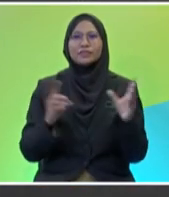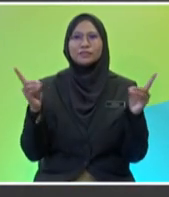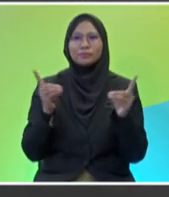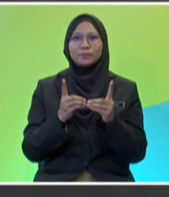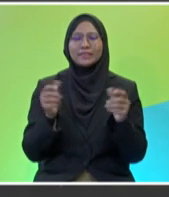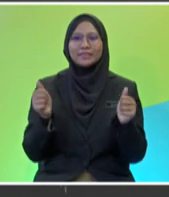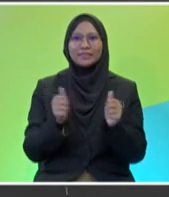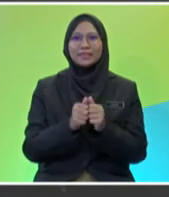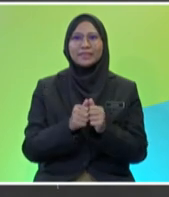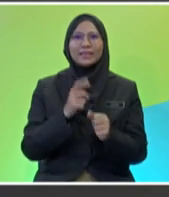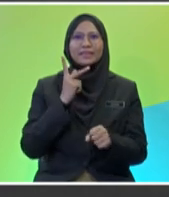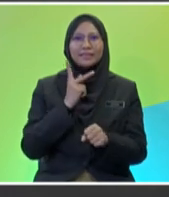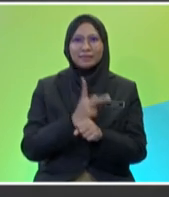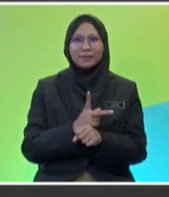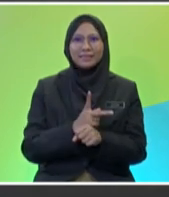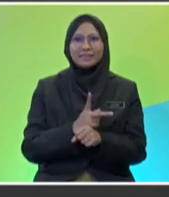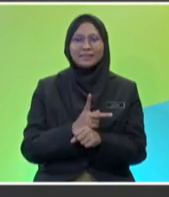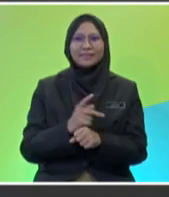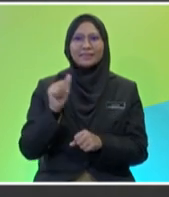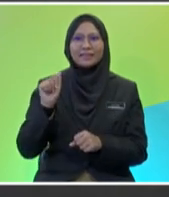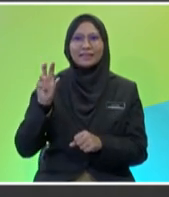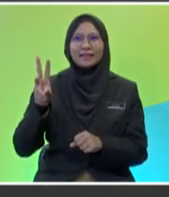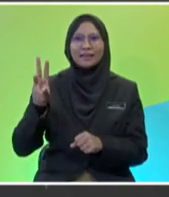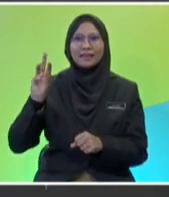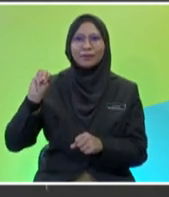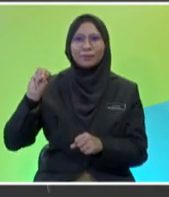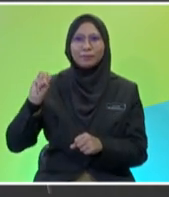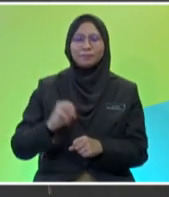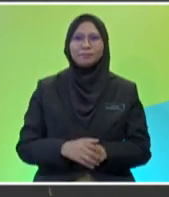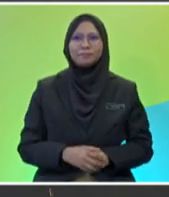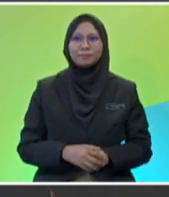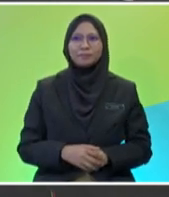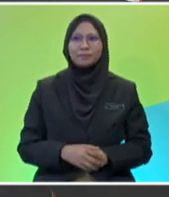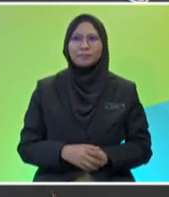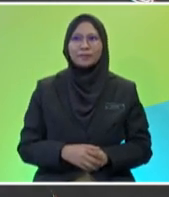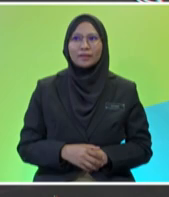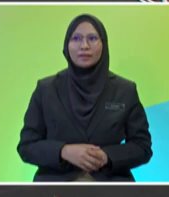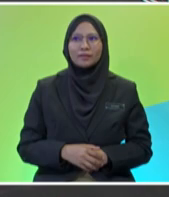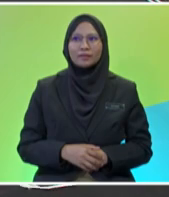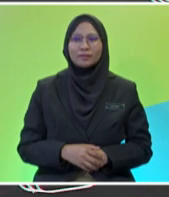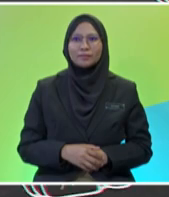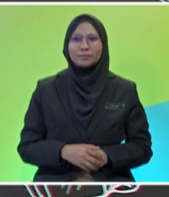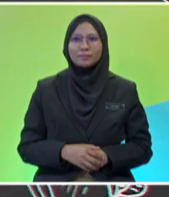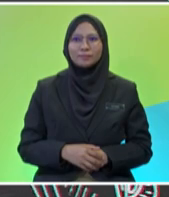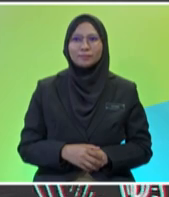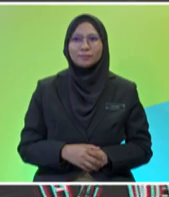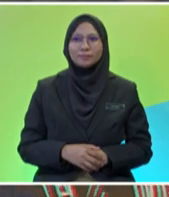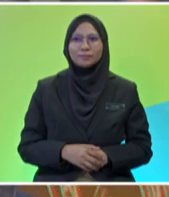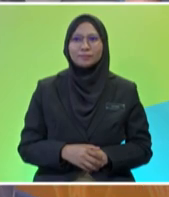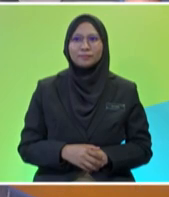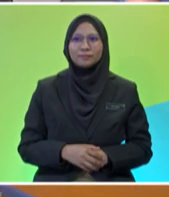pendadahan Allah seperti pihak membuat tadi aja buat penyelamat menggunakan faedah ini kita lihat bagaimana mereka